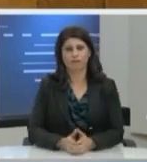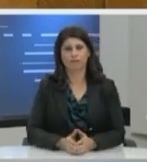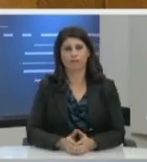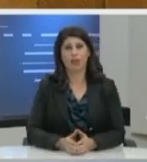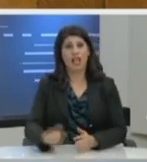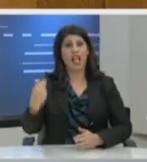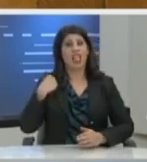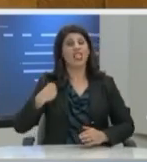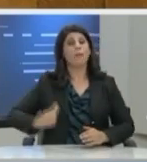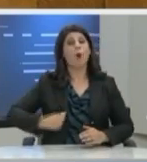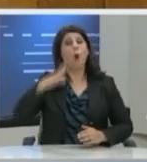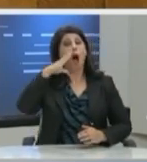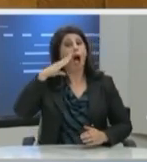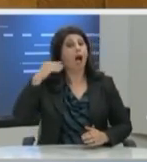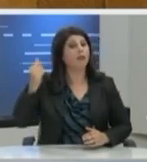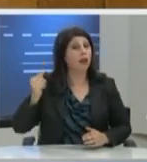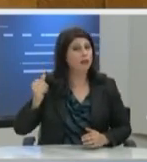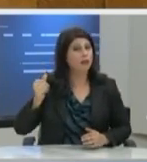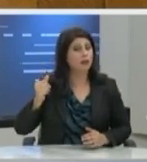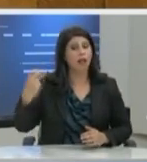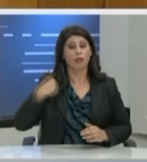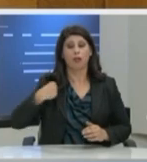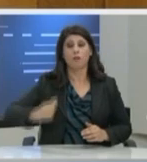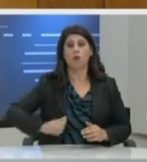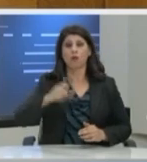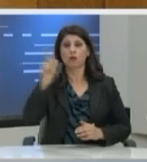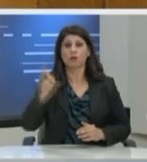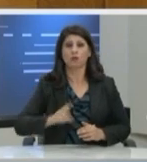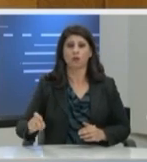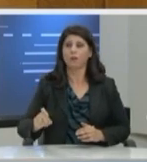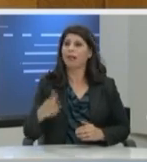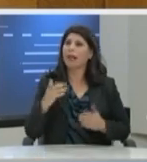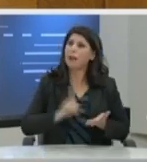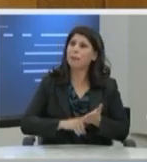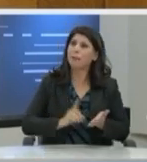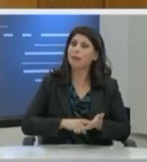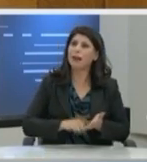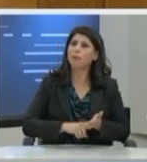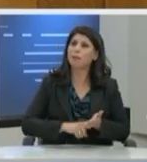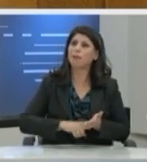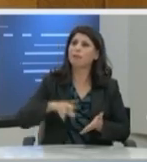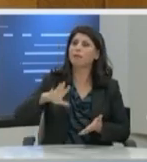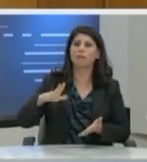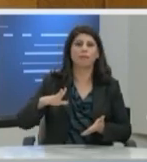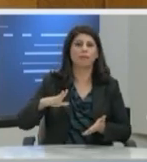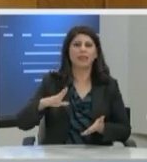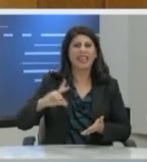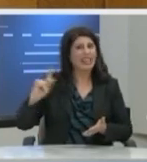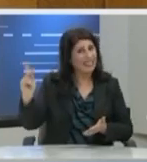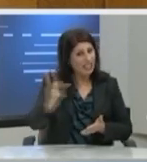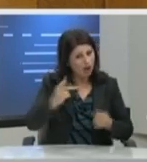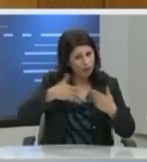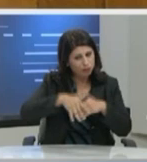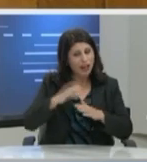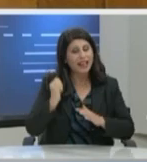ο δημόσιος άνδρας και γενικώς στη δημόσια ζωή πρέπει να είμαστε κοσμοκαλόγεροι, άμα θέλουμε να σέβεται και ο κόσμος, γιατί